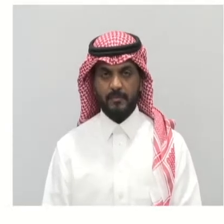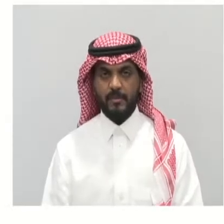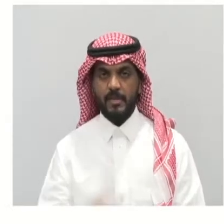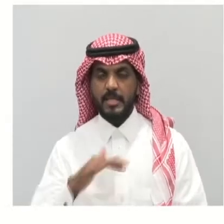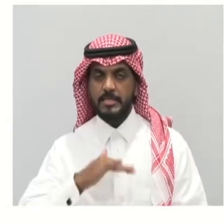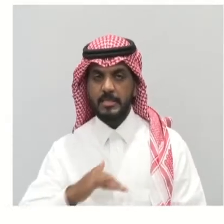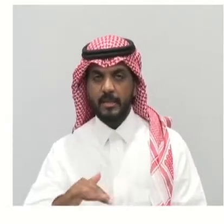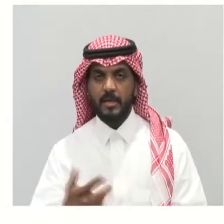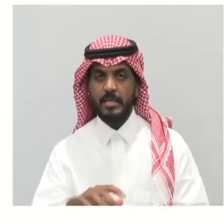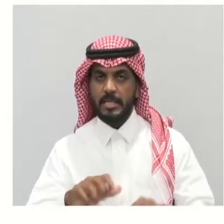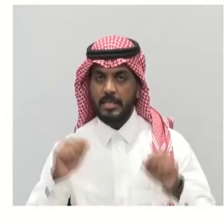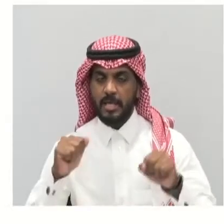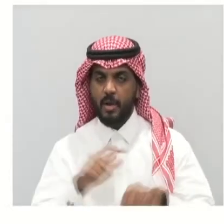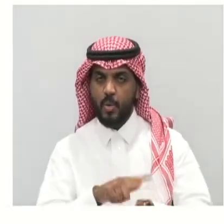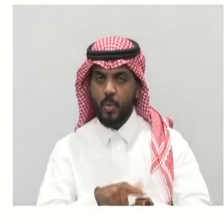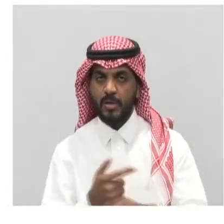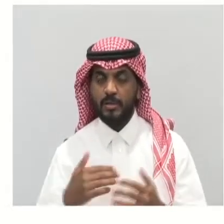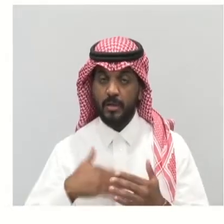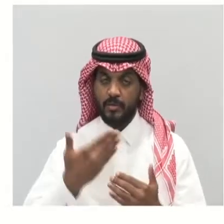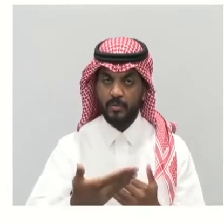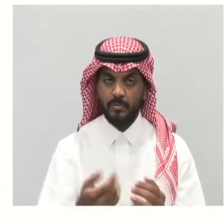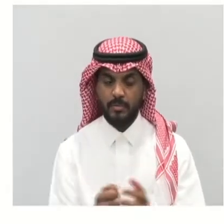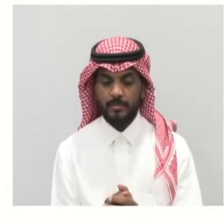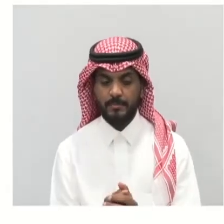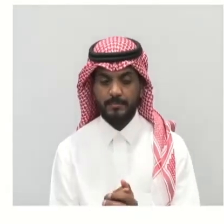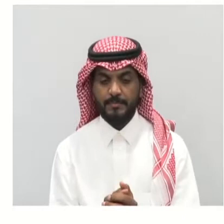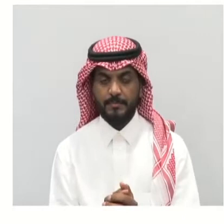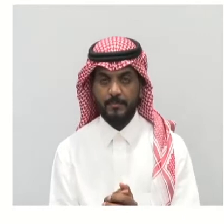إذن صغاري انتهى الوقت، هيا نكمل.